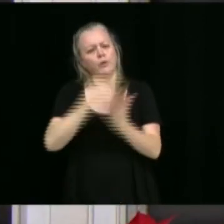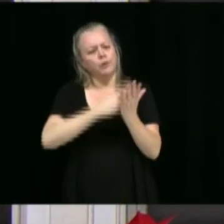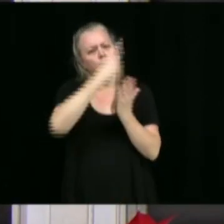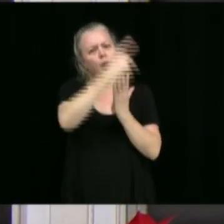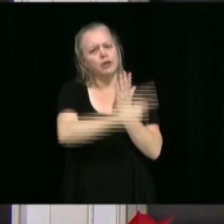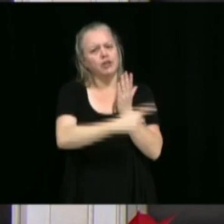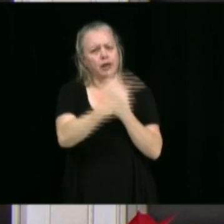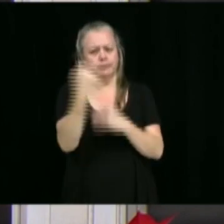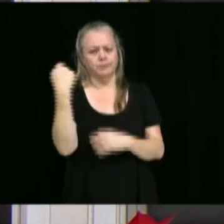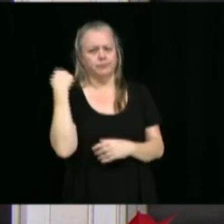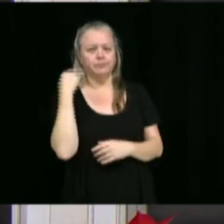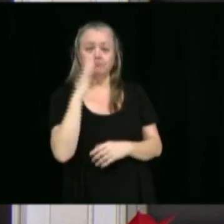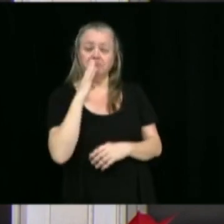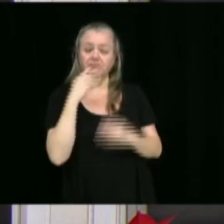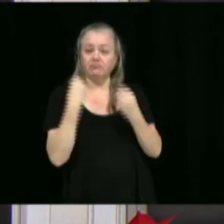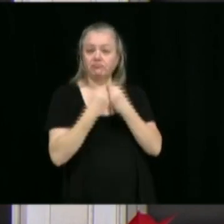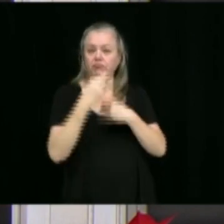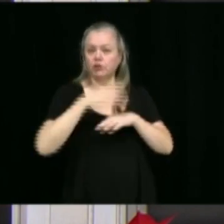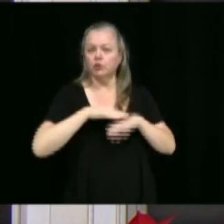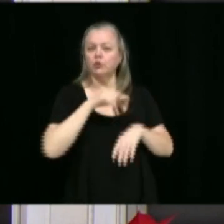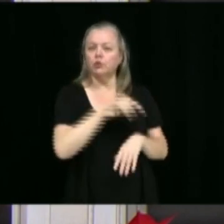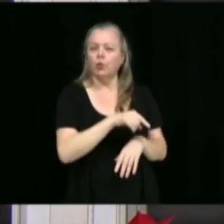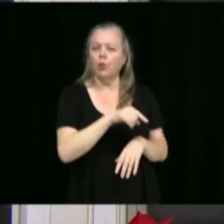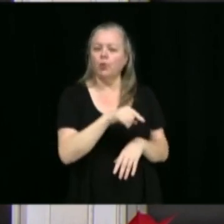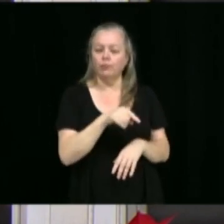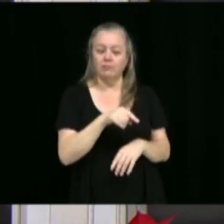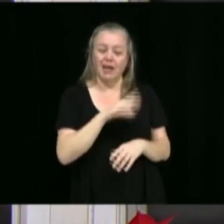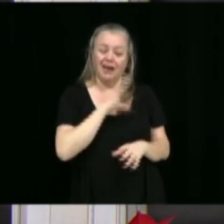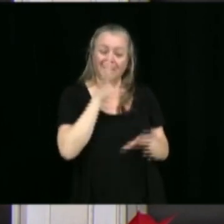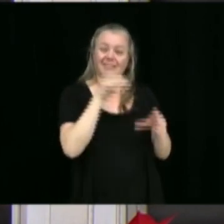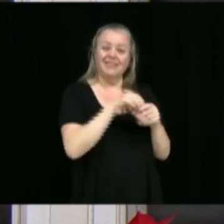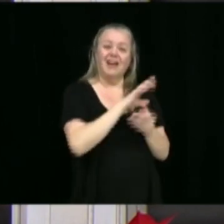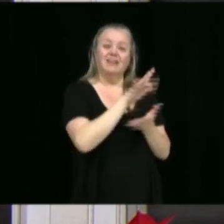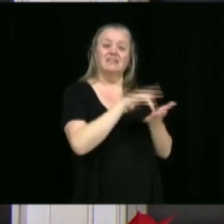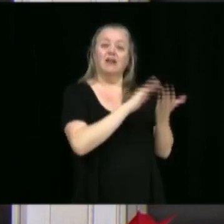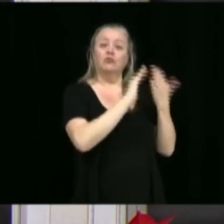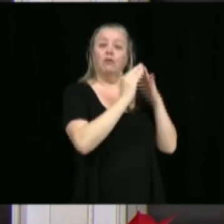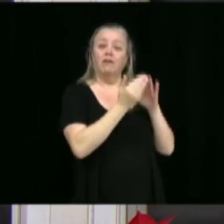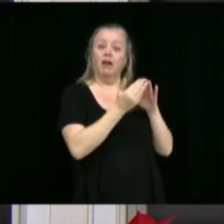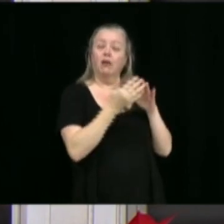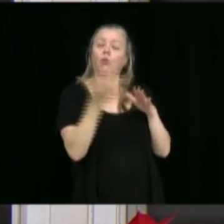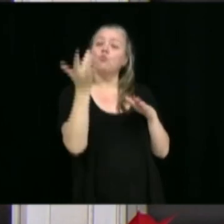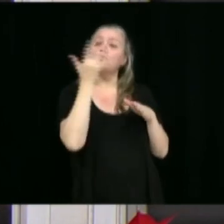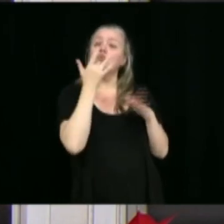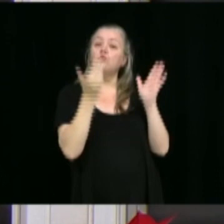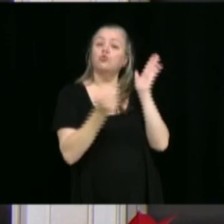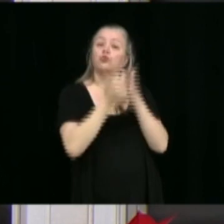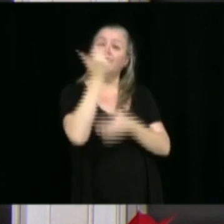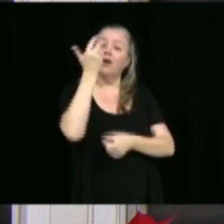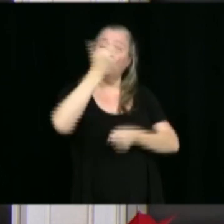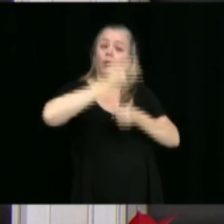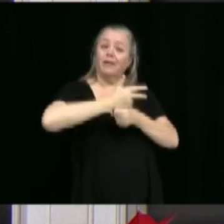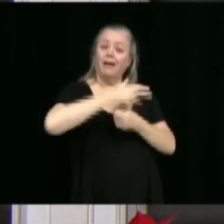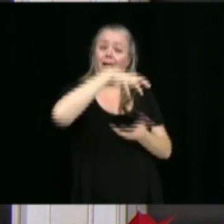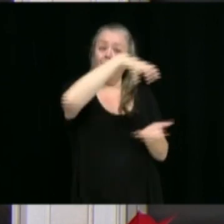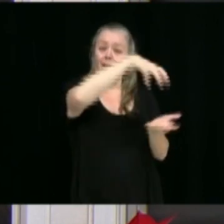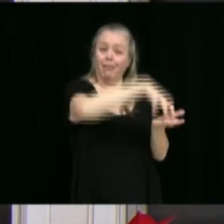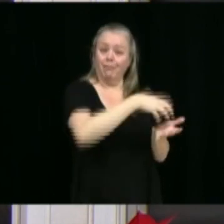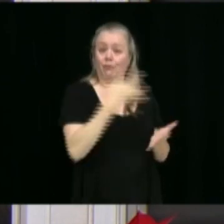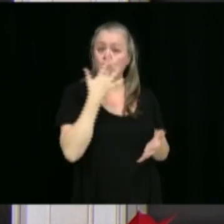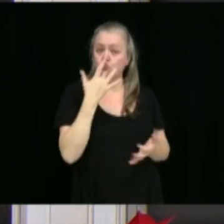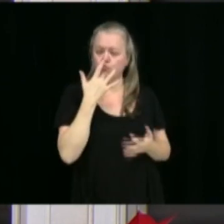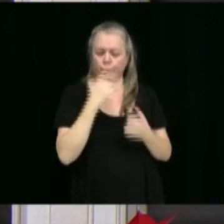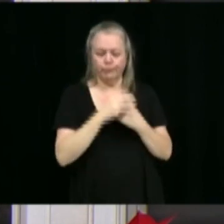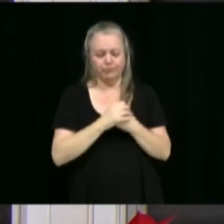c'est celui d'accueillir un hôtel au centre-ville de Victoriaville. Donc, je veux vous dire qu'après une étude exhaustive qui a